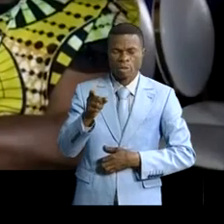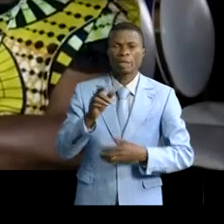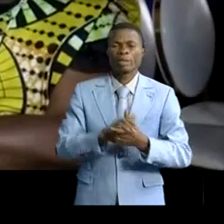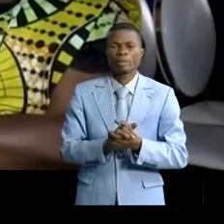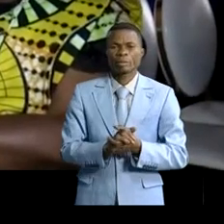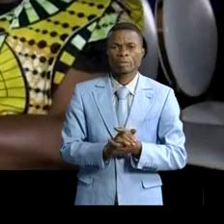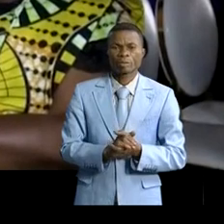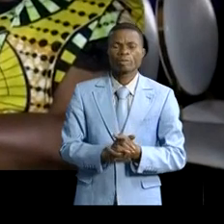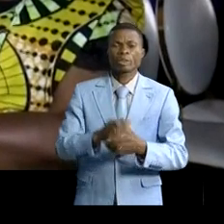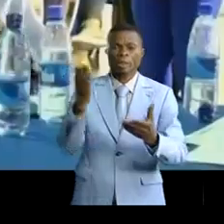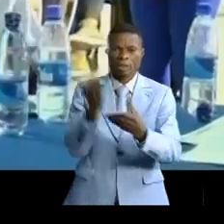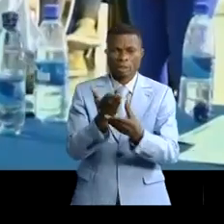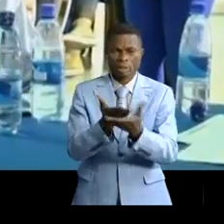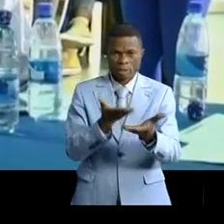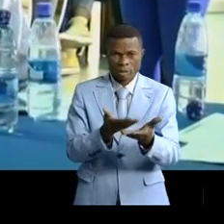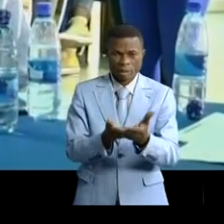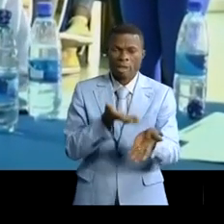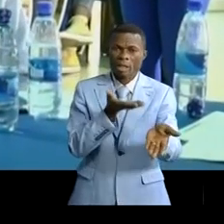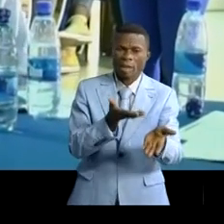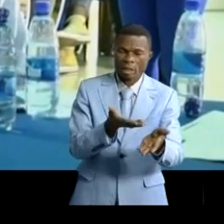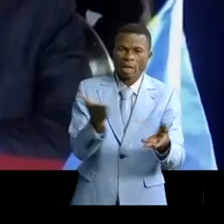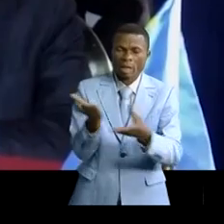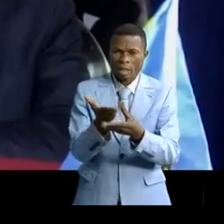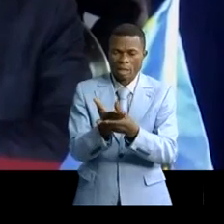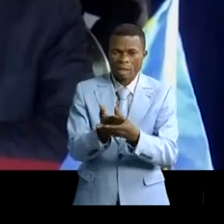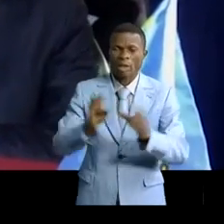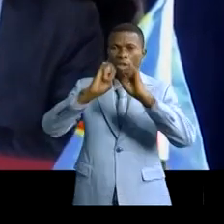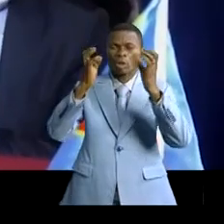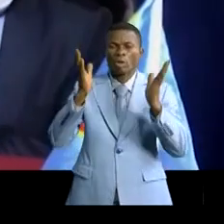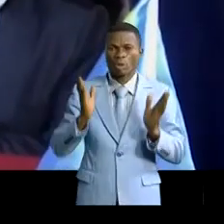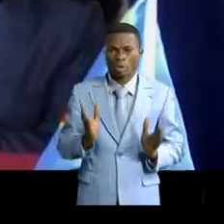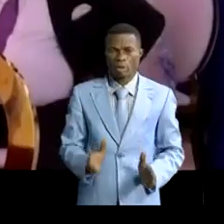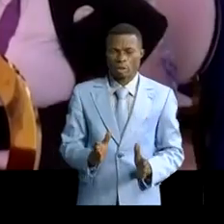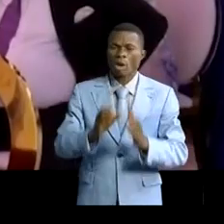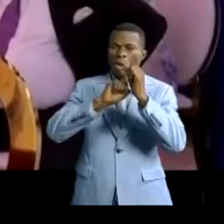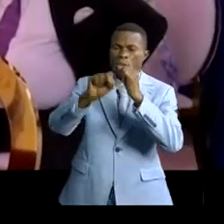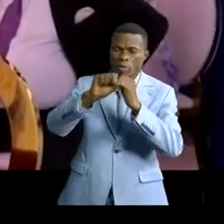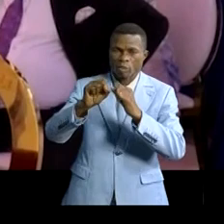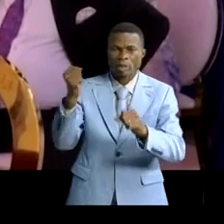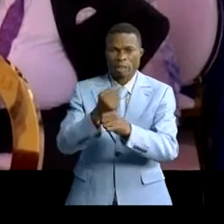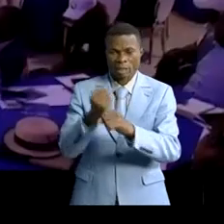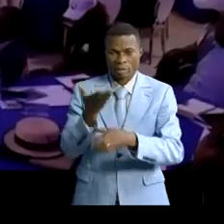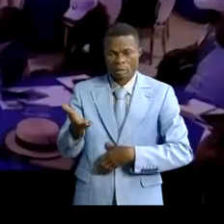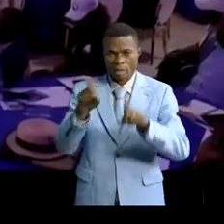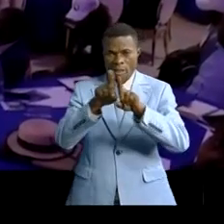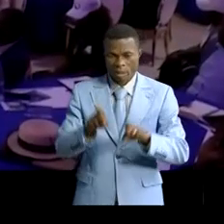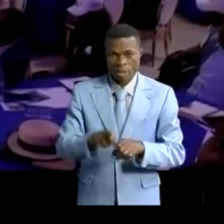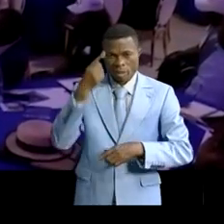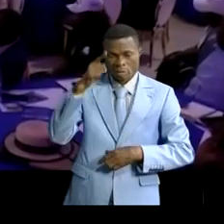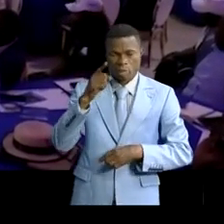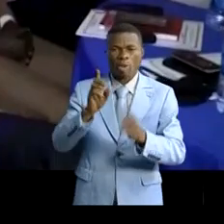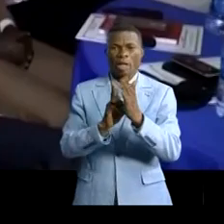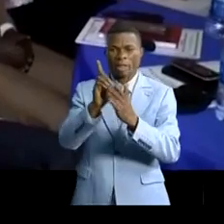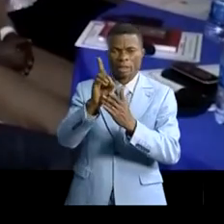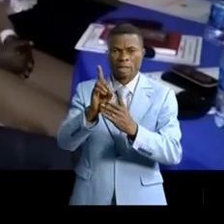Mumbembe. Ce texte devront servir d'une feuille de route aux entrepreneurs pour promouvoir leur business, et ce afin de l'émergence